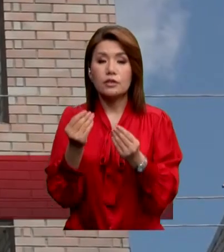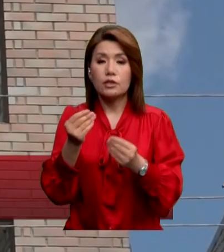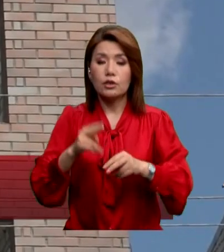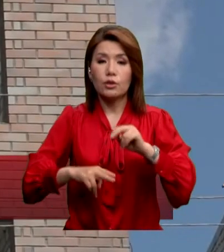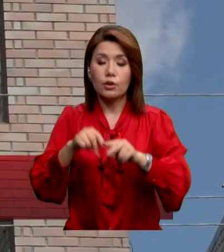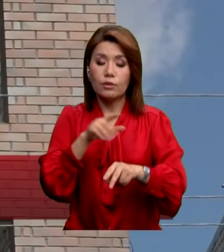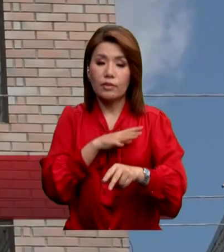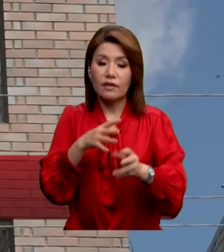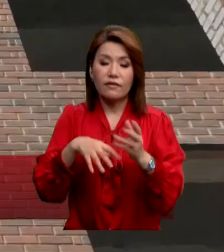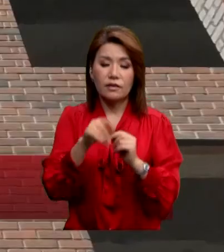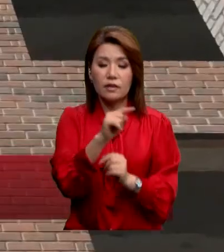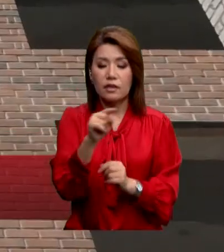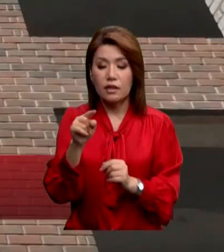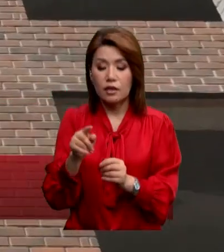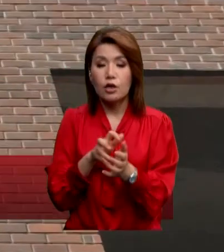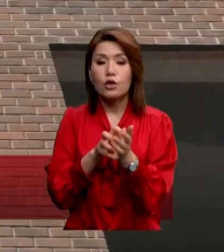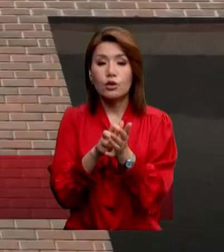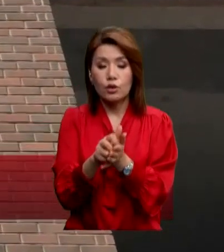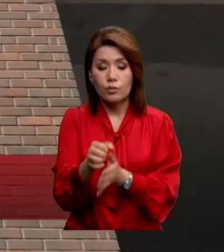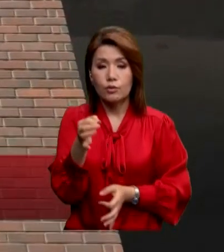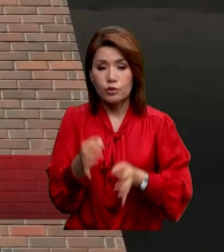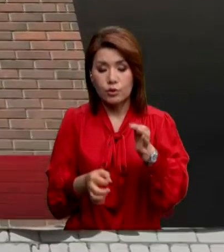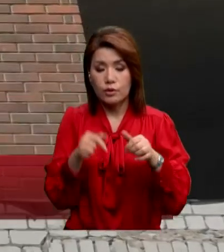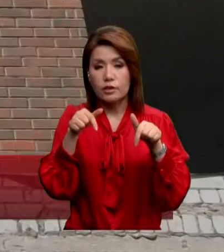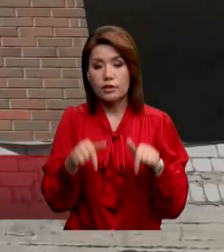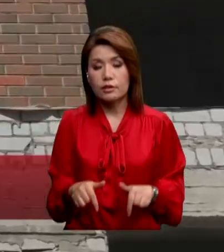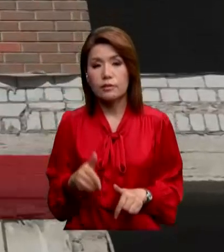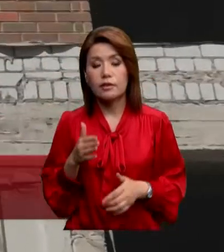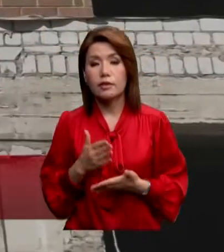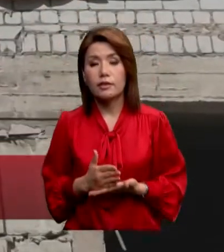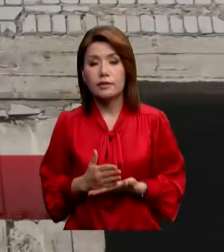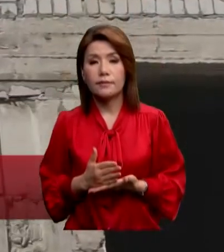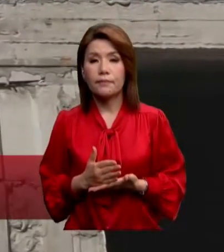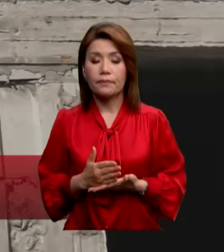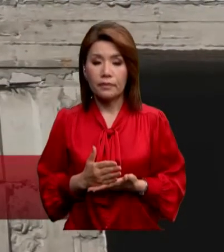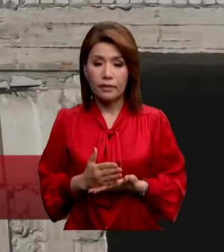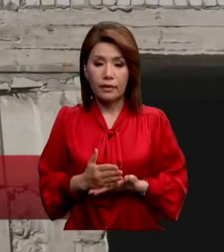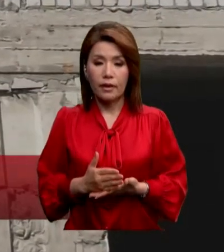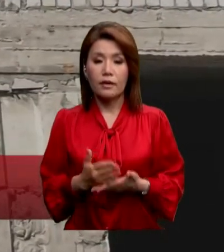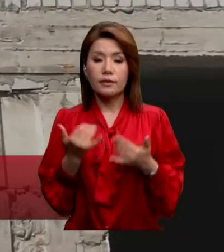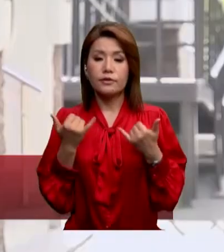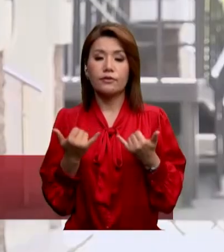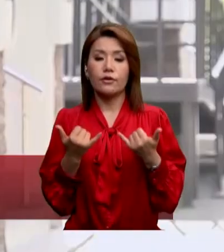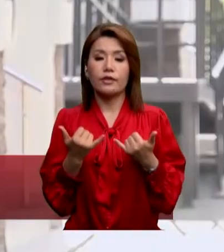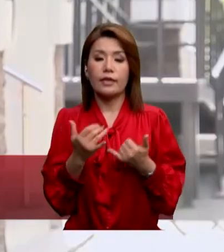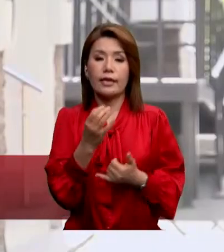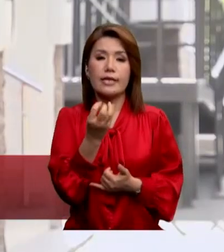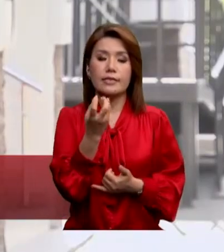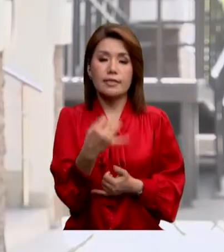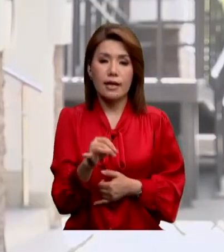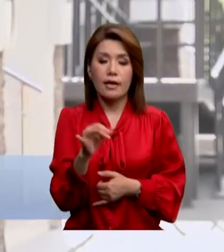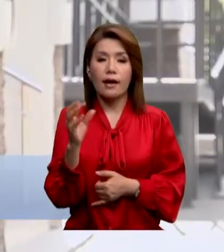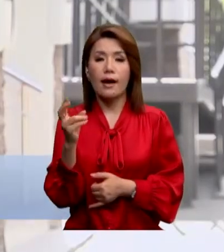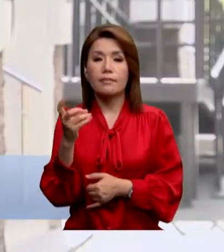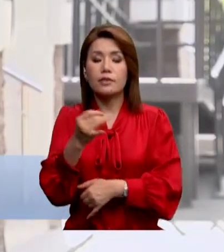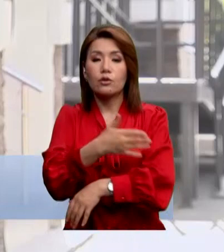салынған. Олардың кейбірін орнынан сүру жөнінде сот шешімдері де бар. На сегодняшний день, да. Бүгінгі таңда Естай мен Қамзин